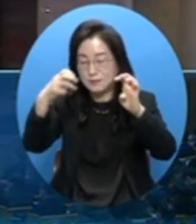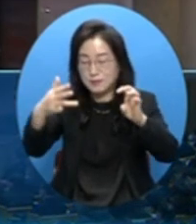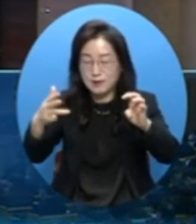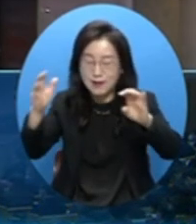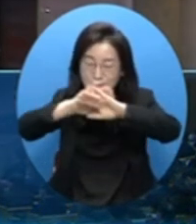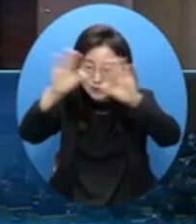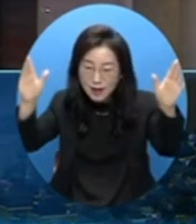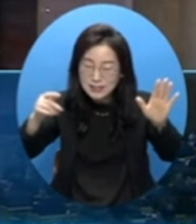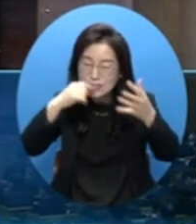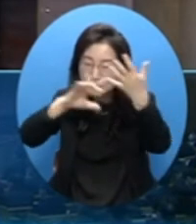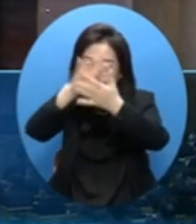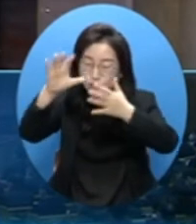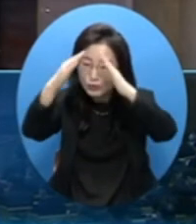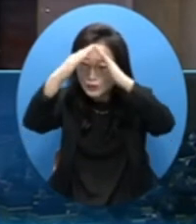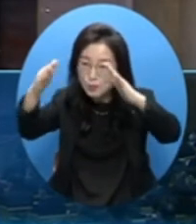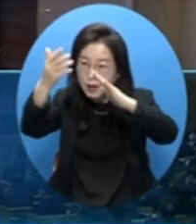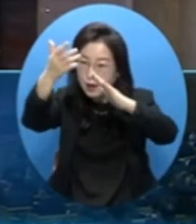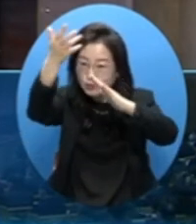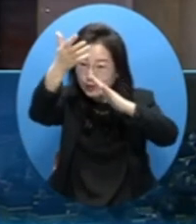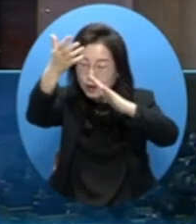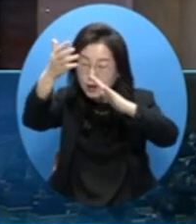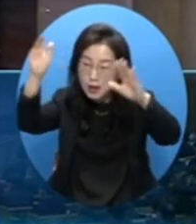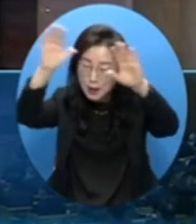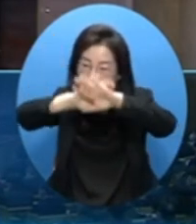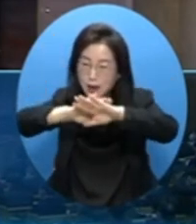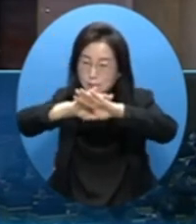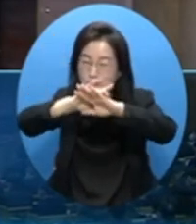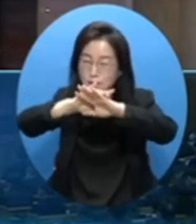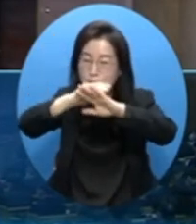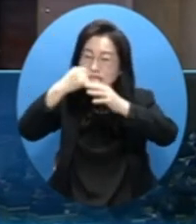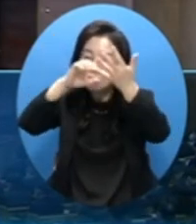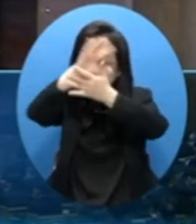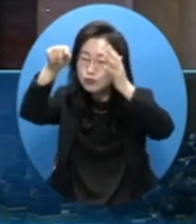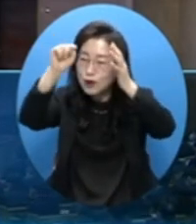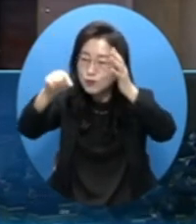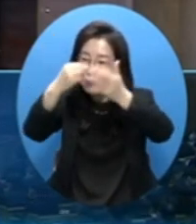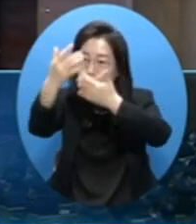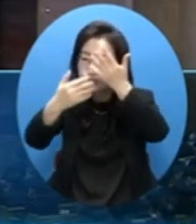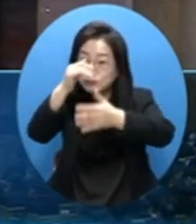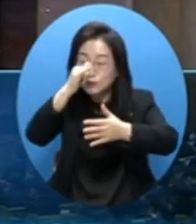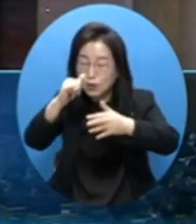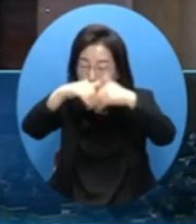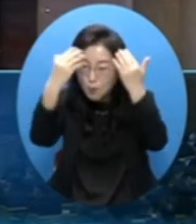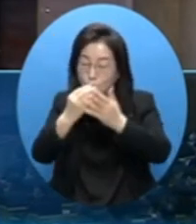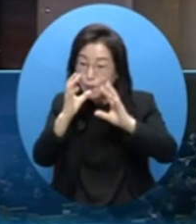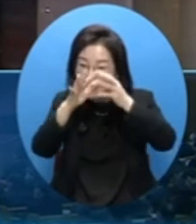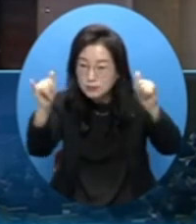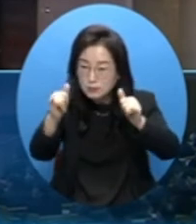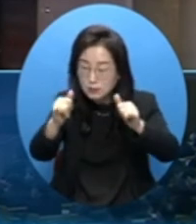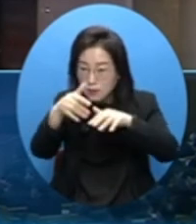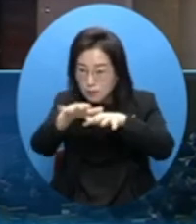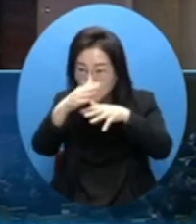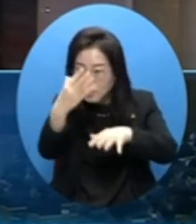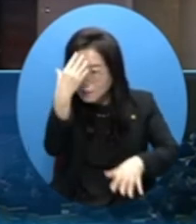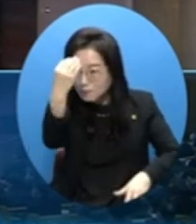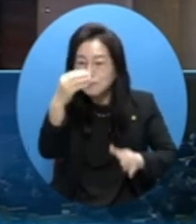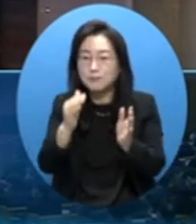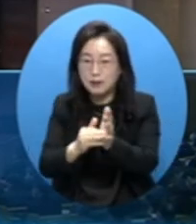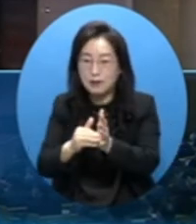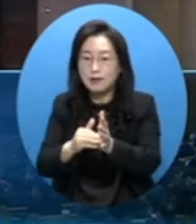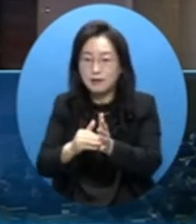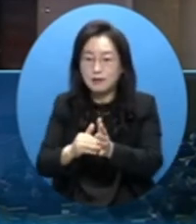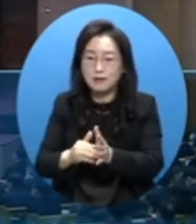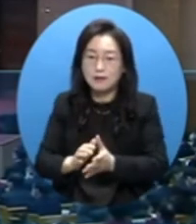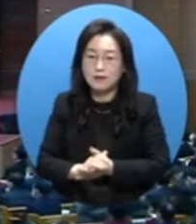구름기둥이 성막이 있었고 밤에는 불이 그 구름 가운데 있음을 이스라엘의 온 족속의 그 모든 행지라는 길에서 그들의 눈으로 보았더라이